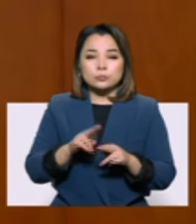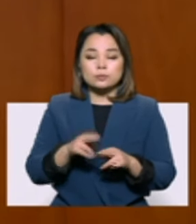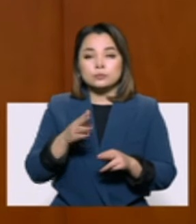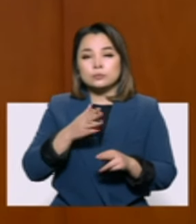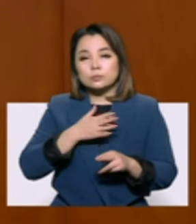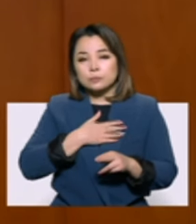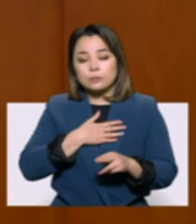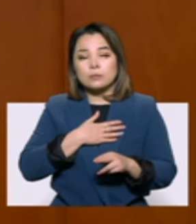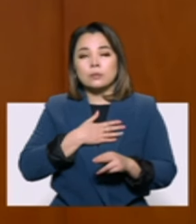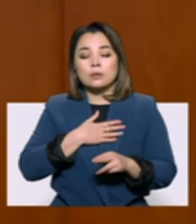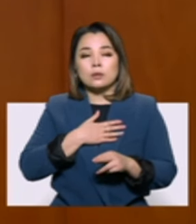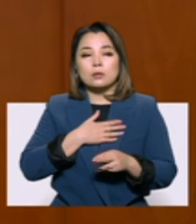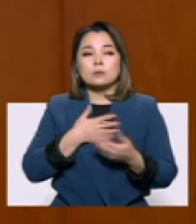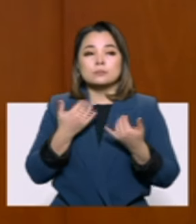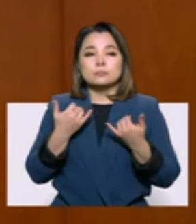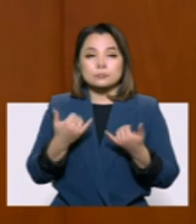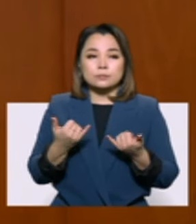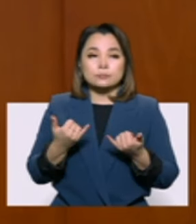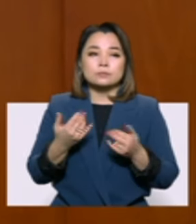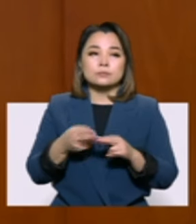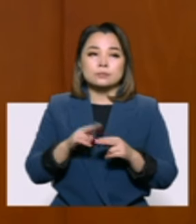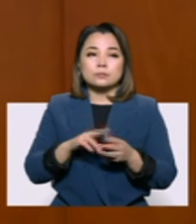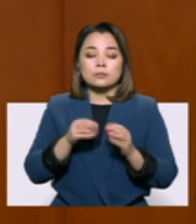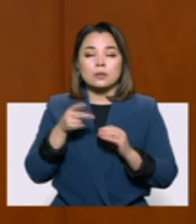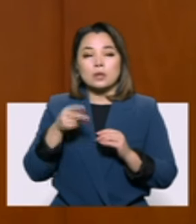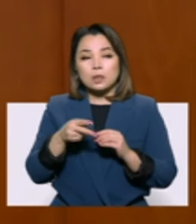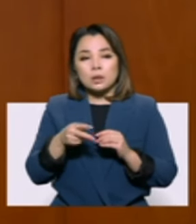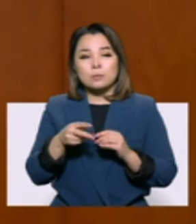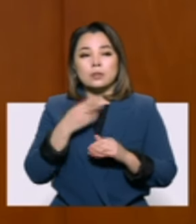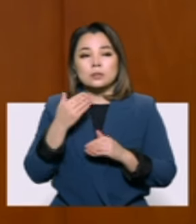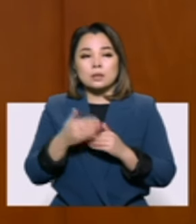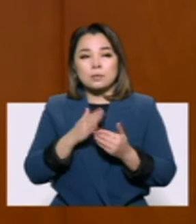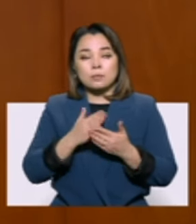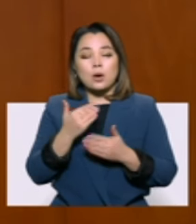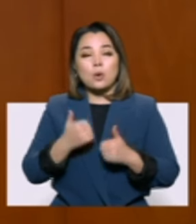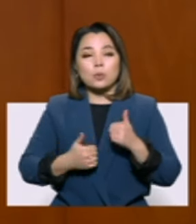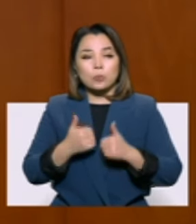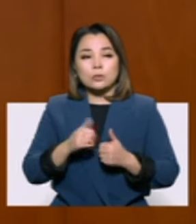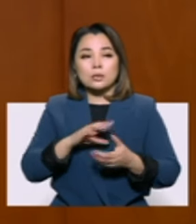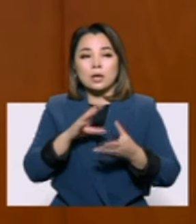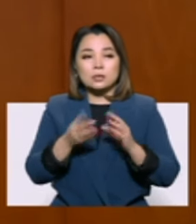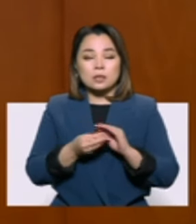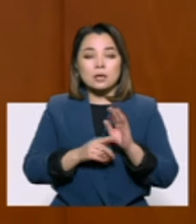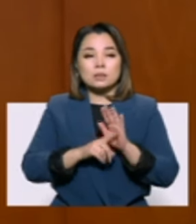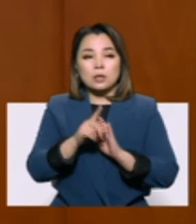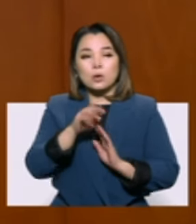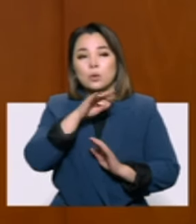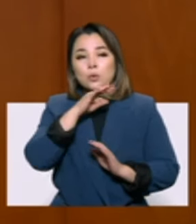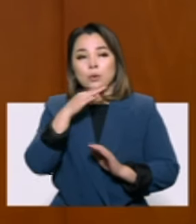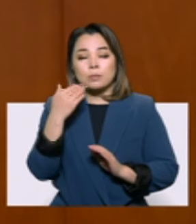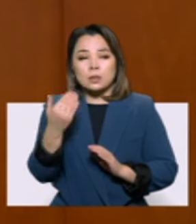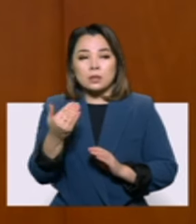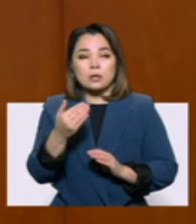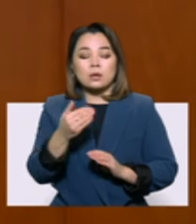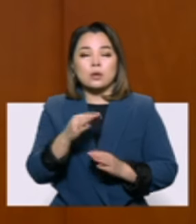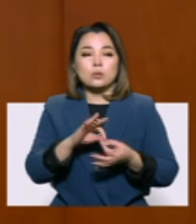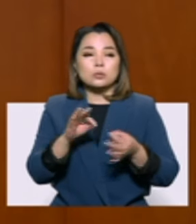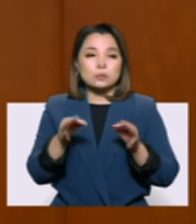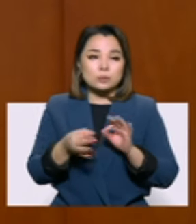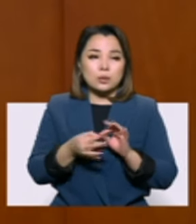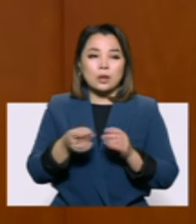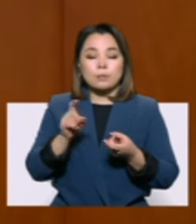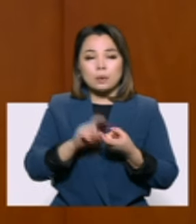біз бүгінгі алғанымыз бар жоғы 2000, себебі мынау конкурстардың әлгі көптеген қиыншылығына